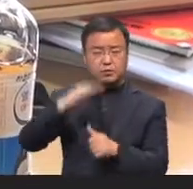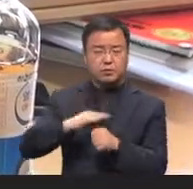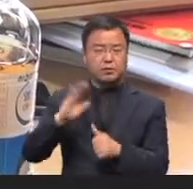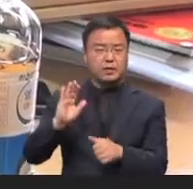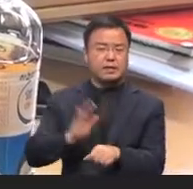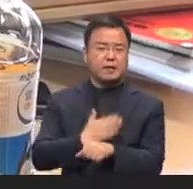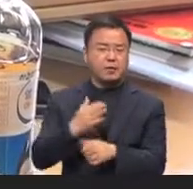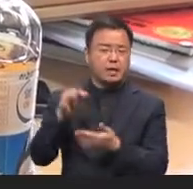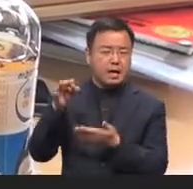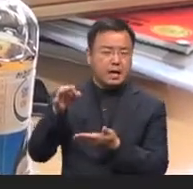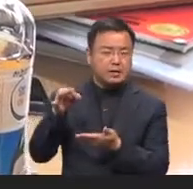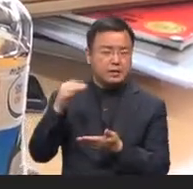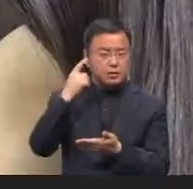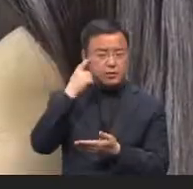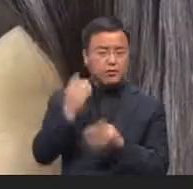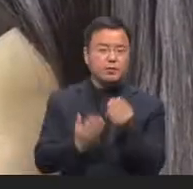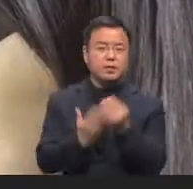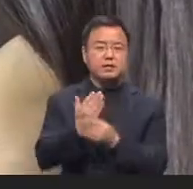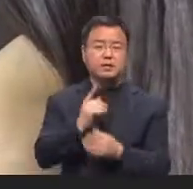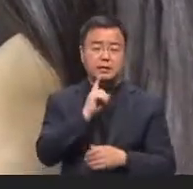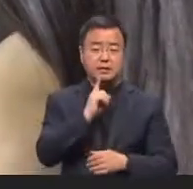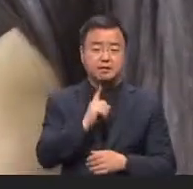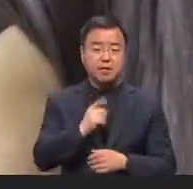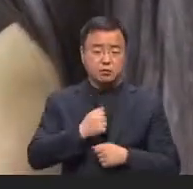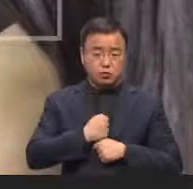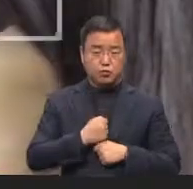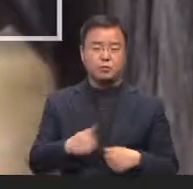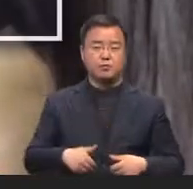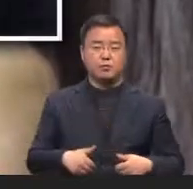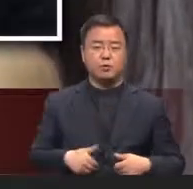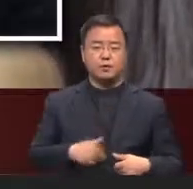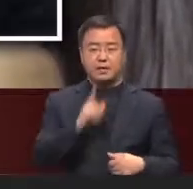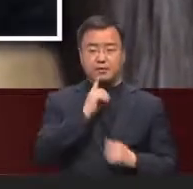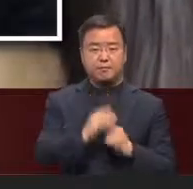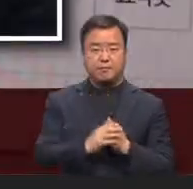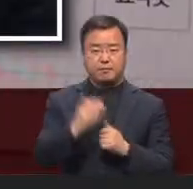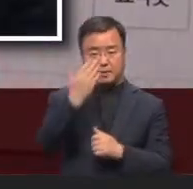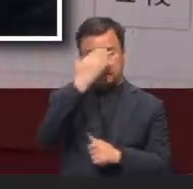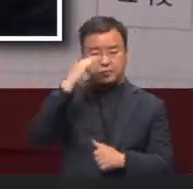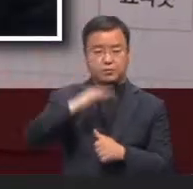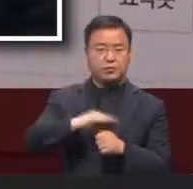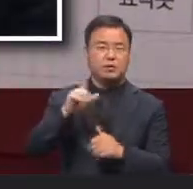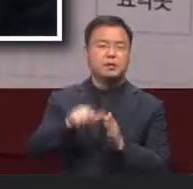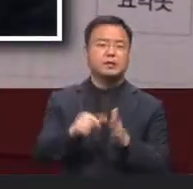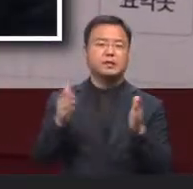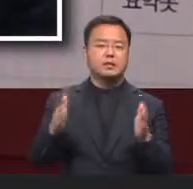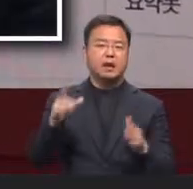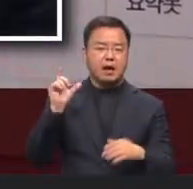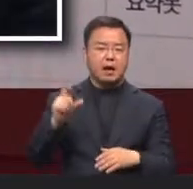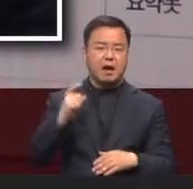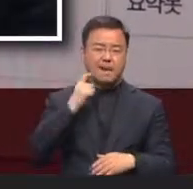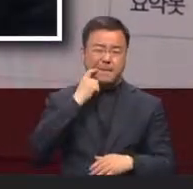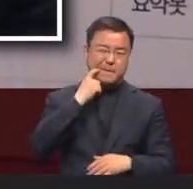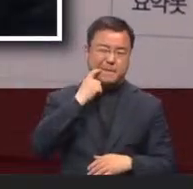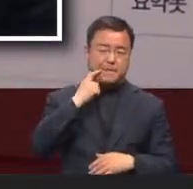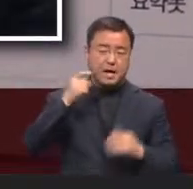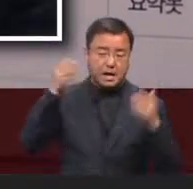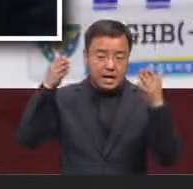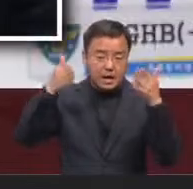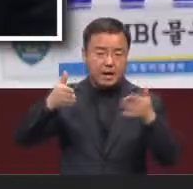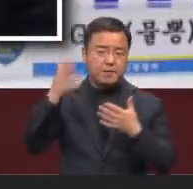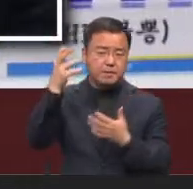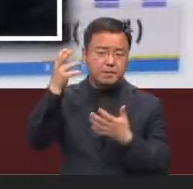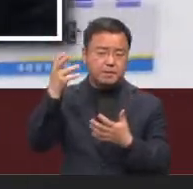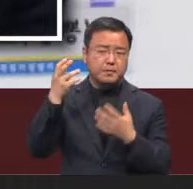있어 주의해야 한다고 강조합니다. 청소년기에는 되게 강하고 자극적인 것들이 몰입하려는 특성이 있는데